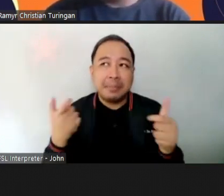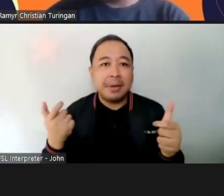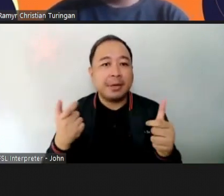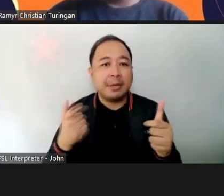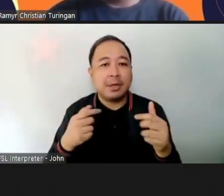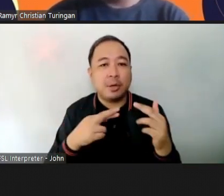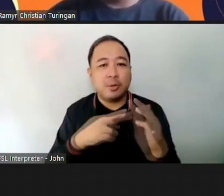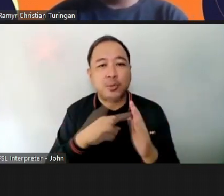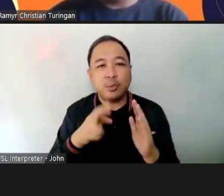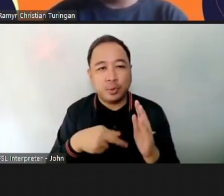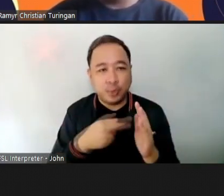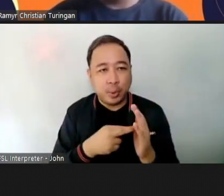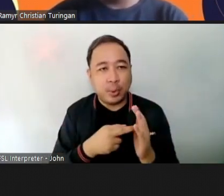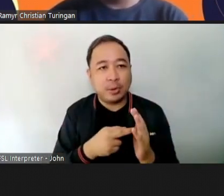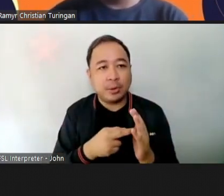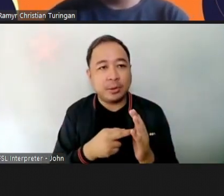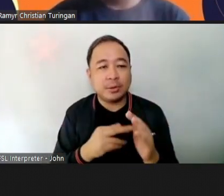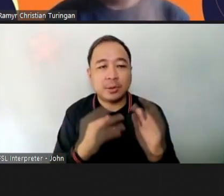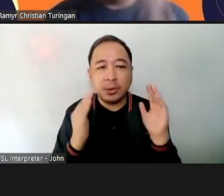So sana